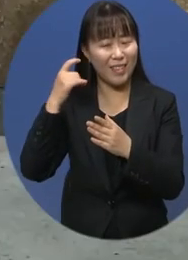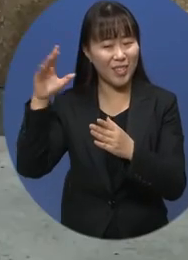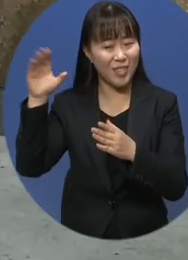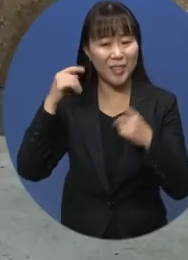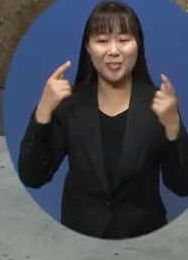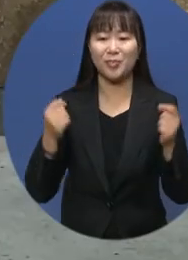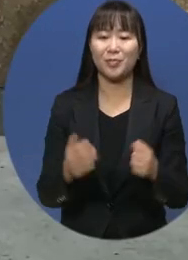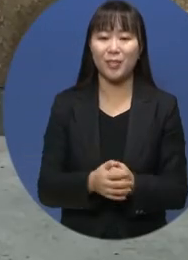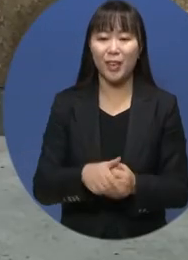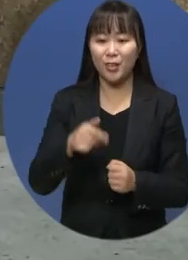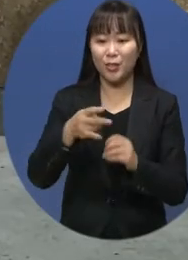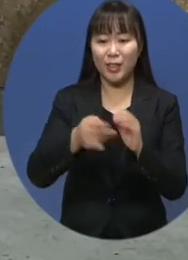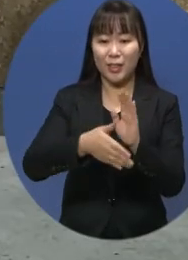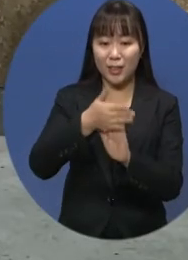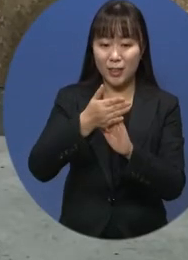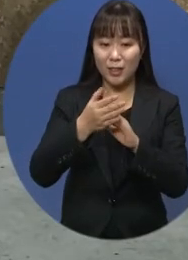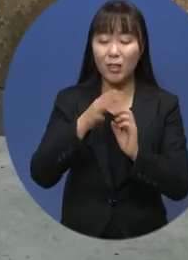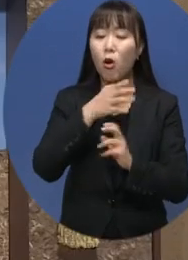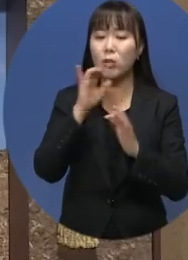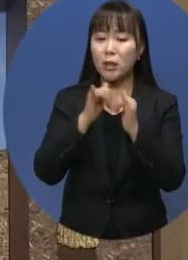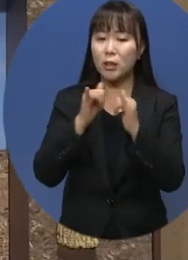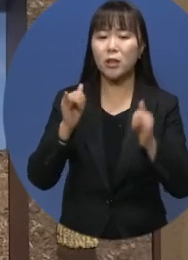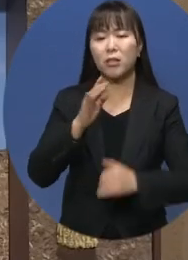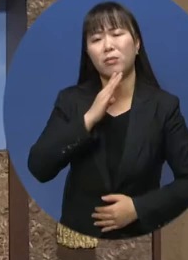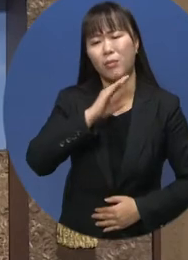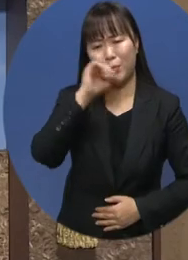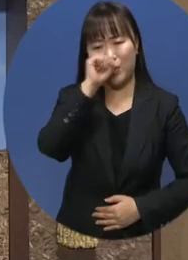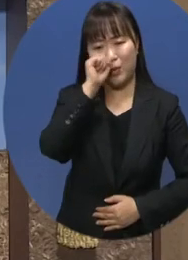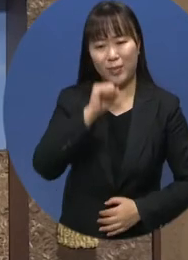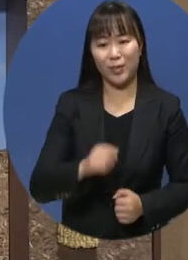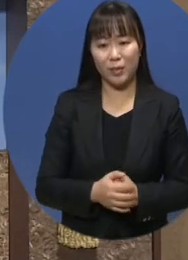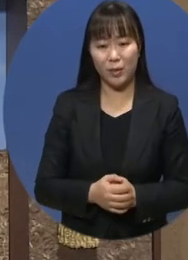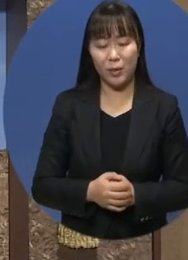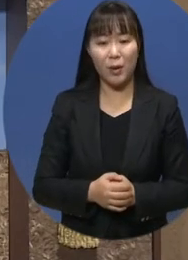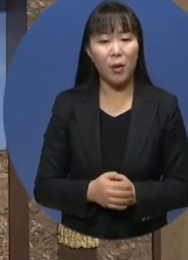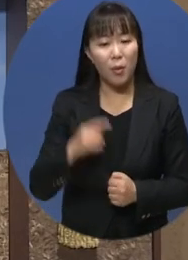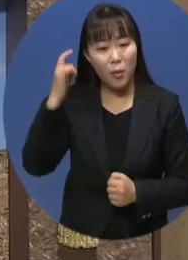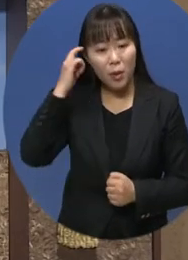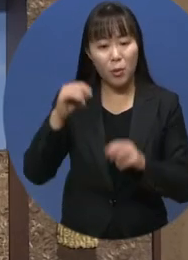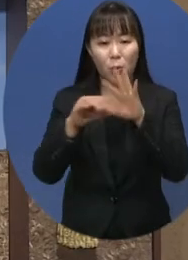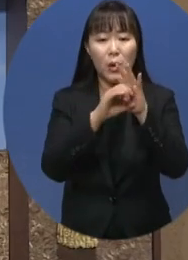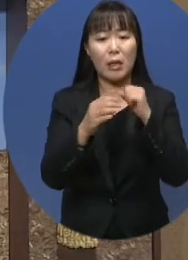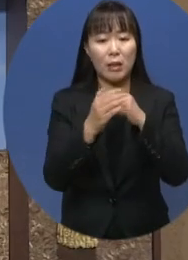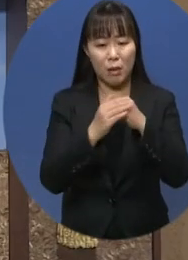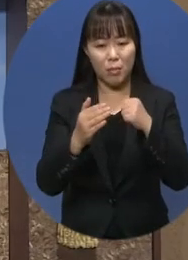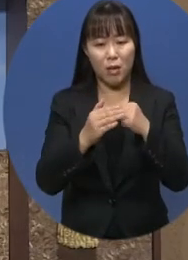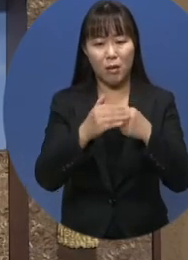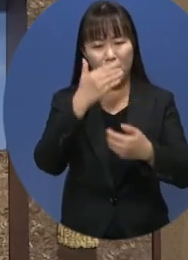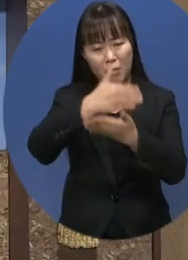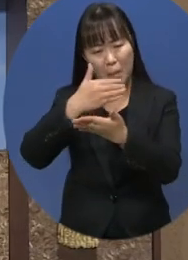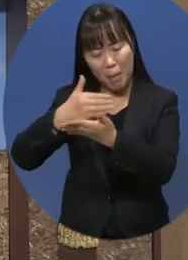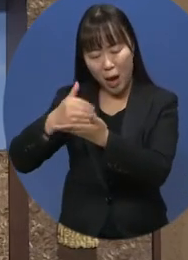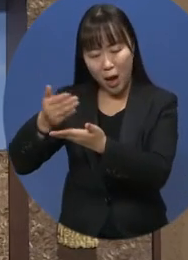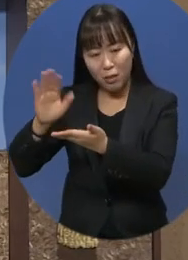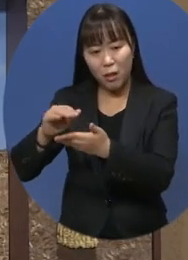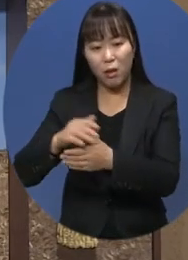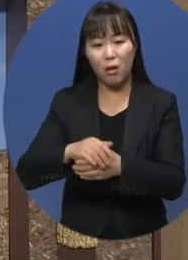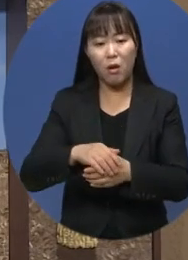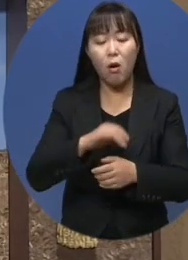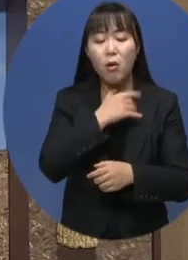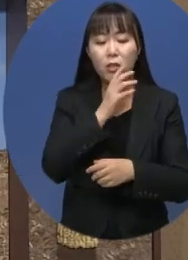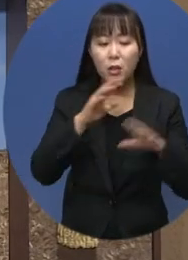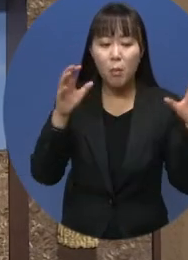지르 어르신들이 줘 어르신 데 어르신들이 너무 좋아요 왜냐 코랄 탭의 물을 여러번 닦인 했는데 경